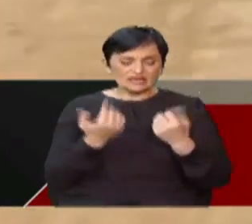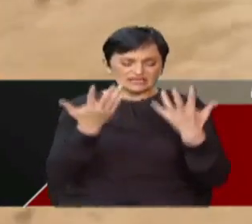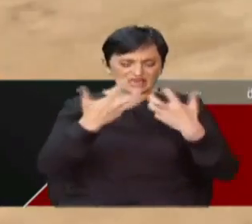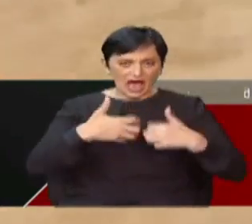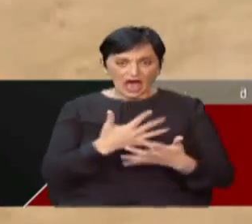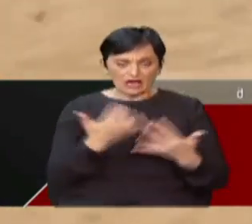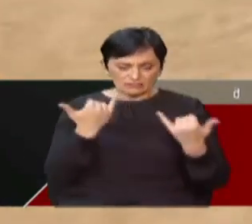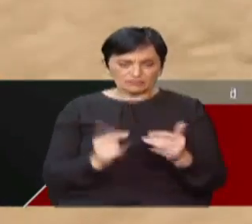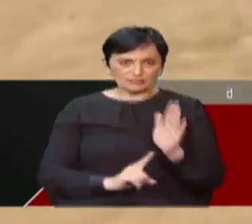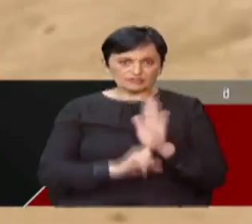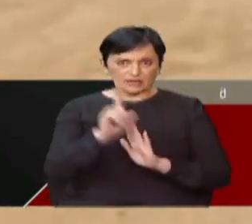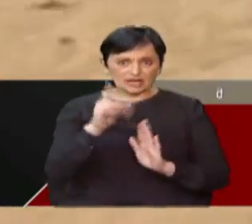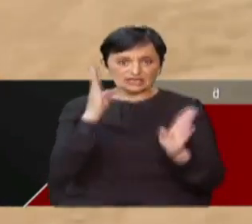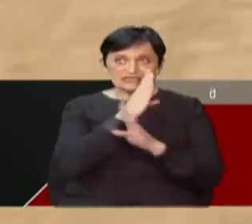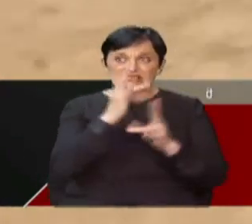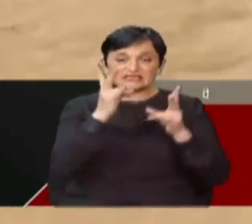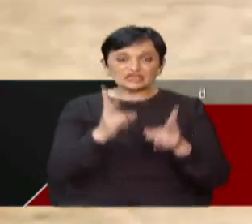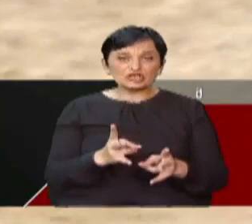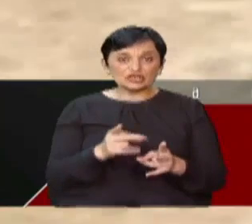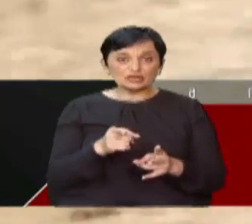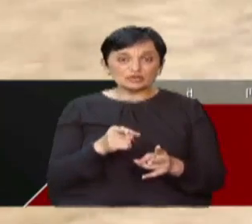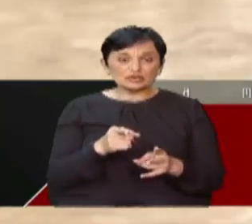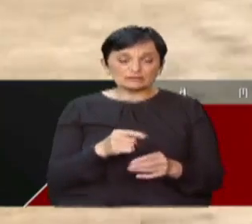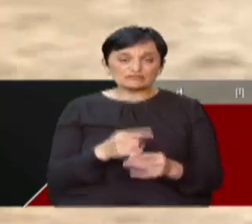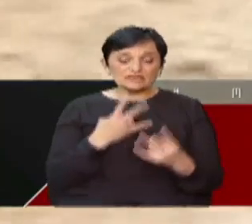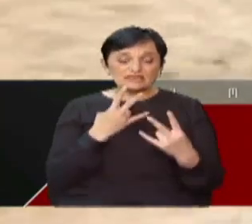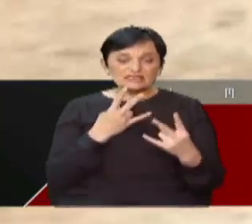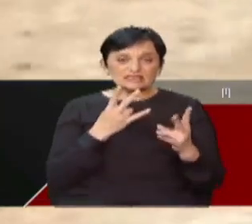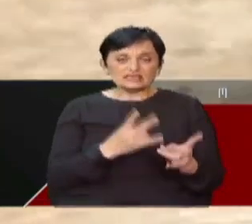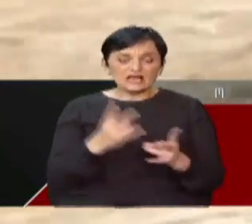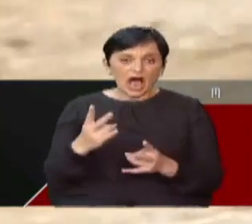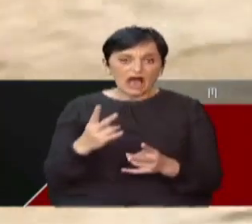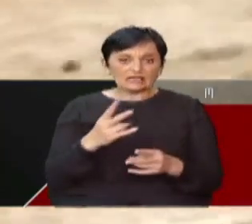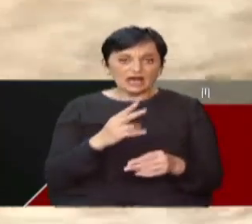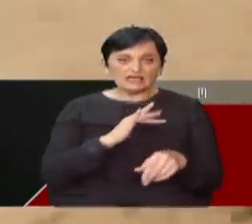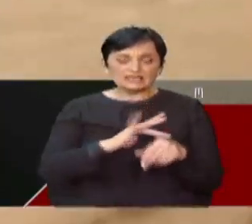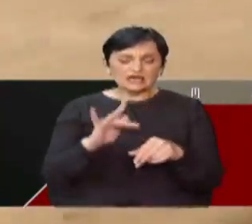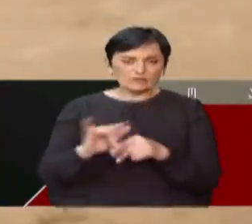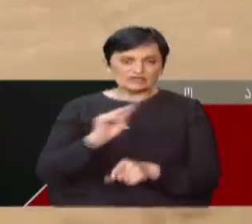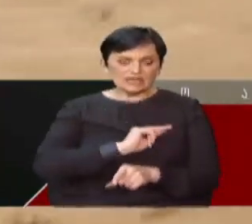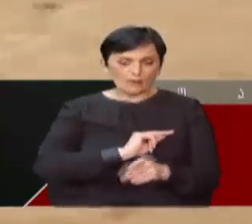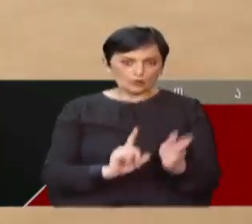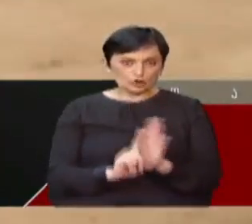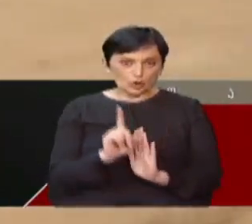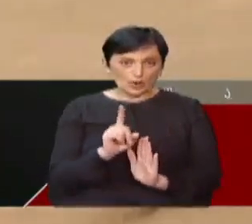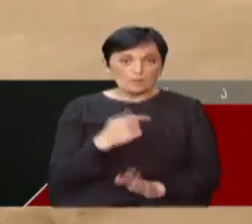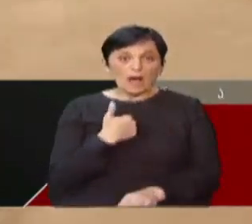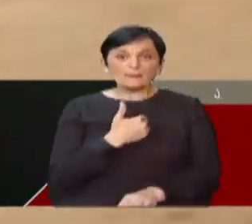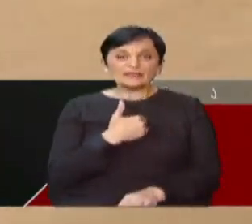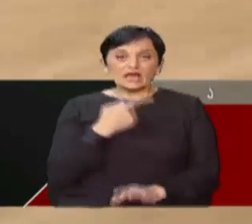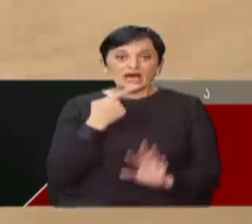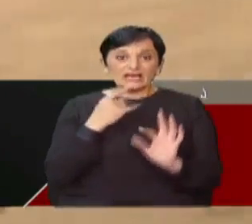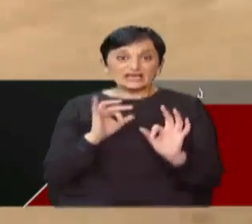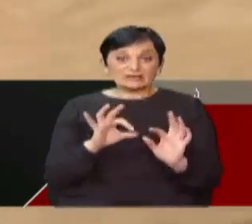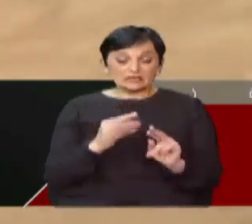დაუყოვნებლივ დაიწყო სტიქიით მიყენებული ზარალის სალიკვიდაციო სამუშაოები. მე მინდა გითხრათ,